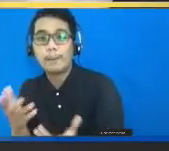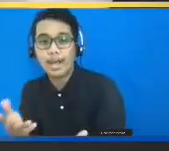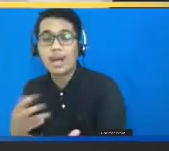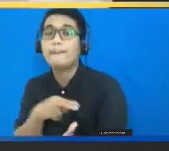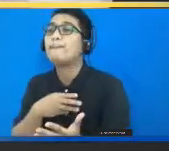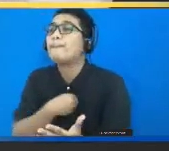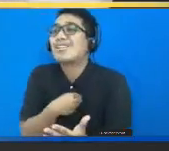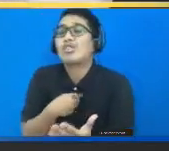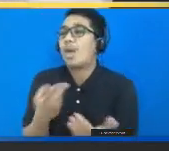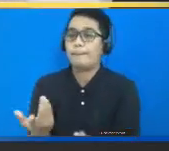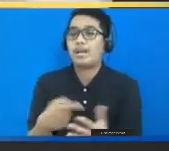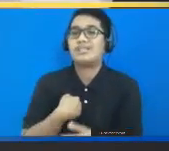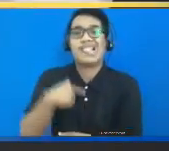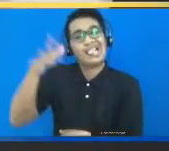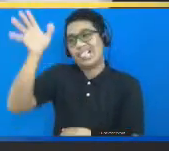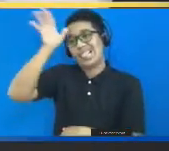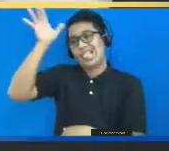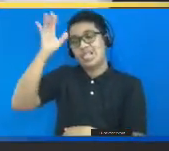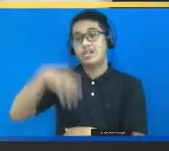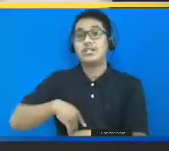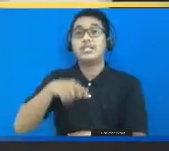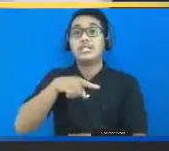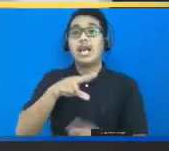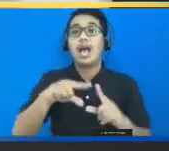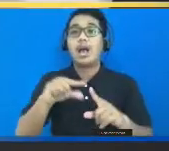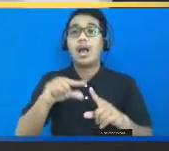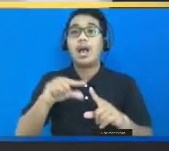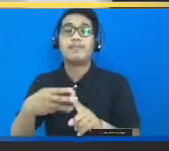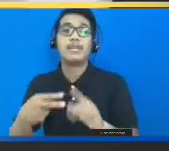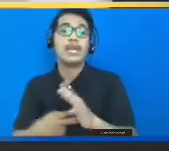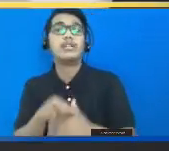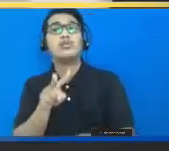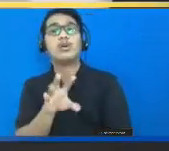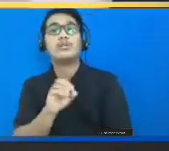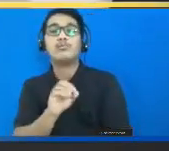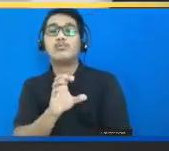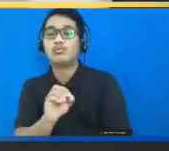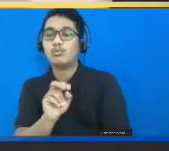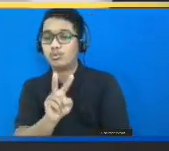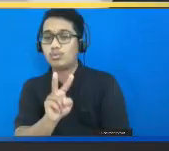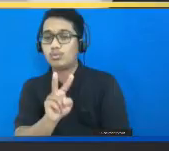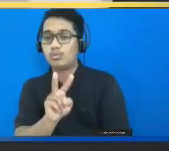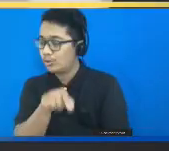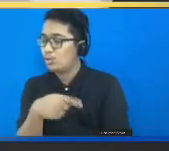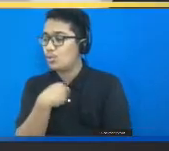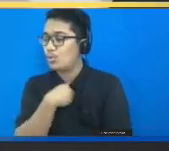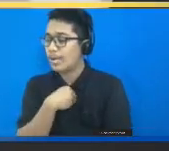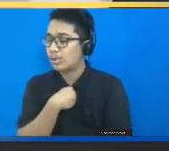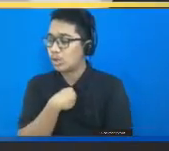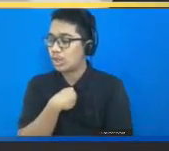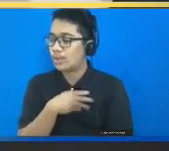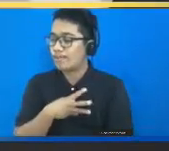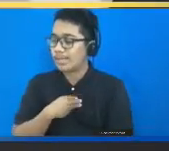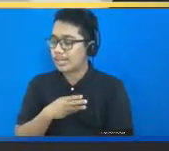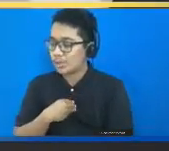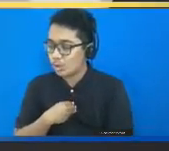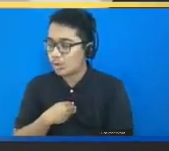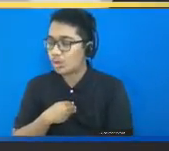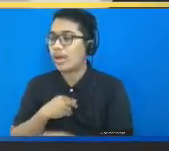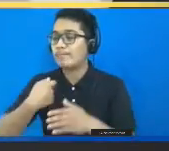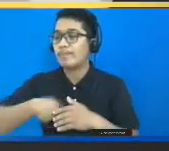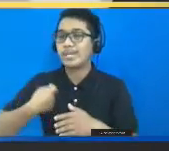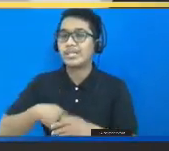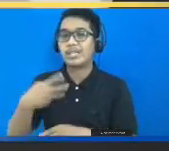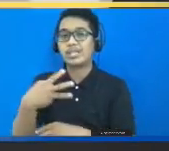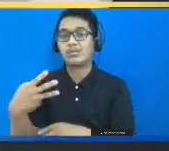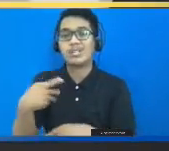jadi di APBN 2022 ini transformasi ekonomi yang dimaksud oleh Kementerian Keuangan saya